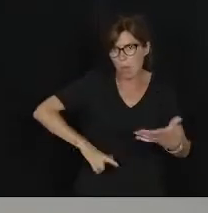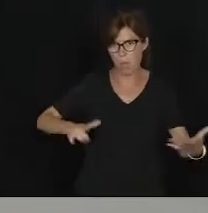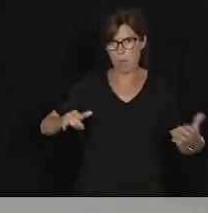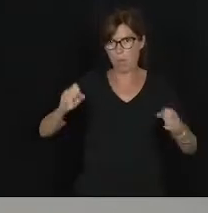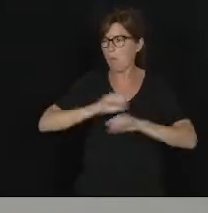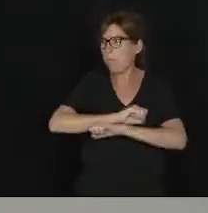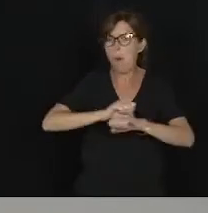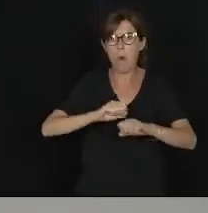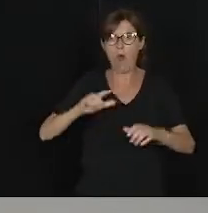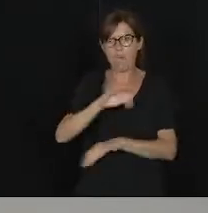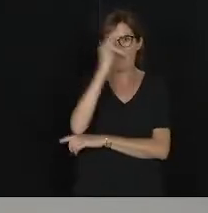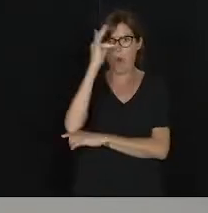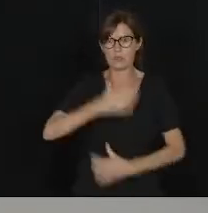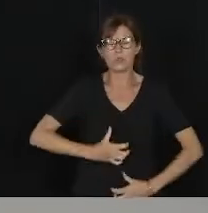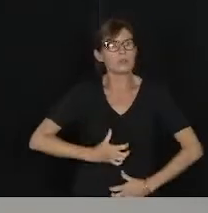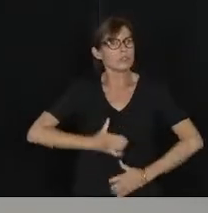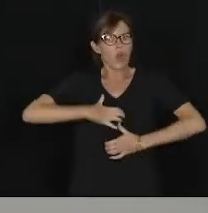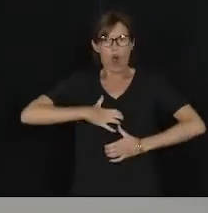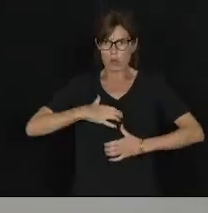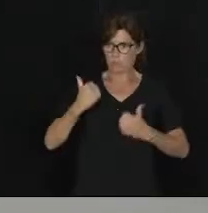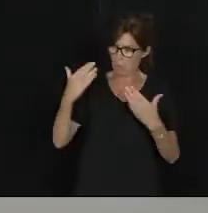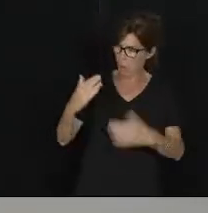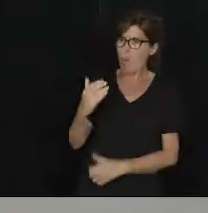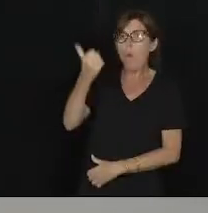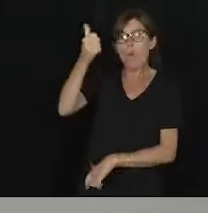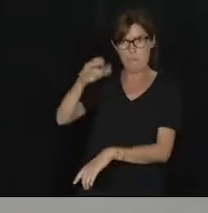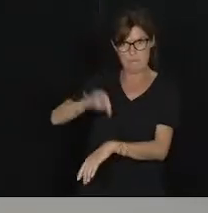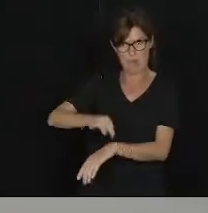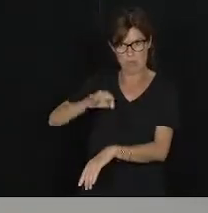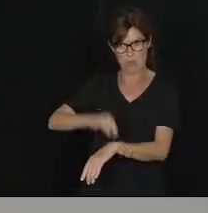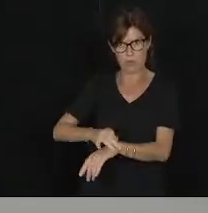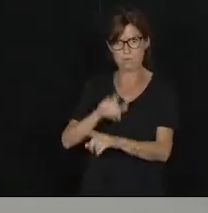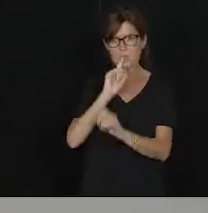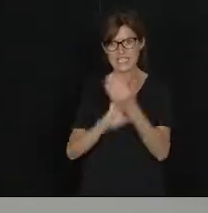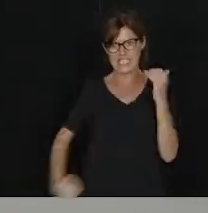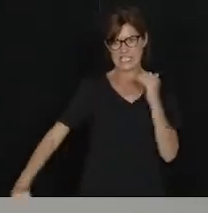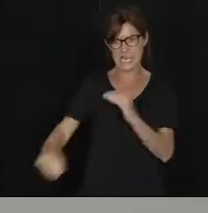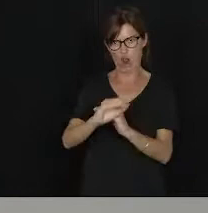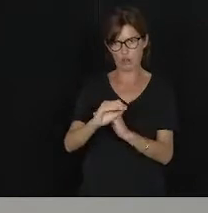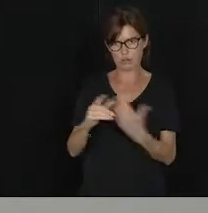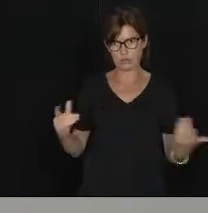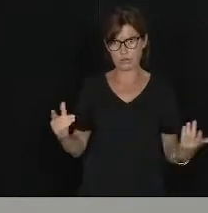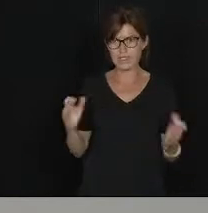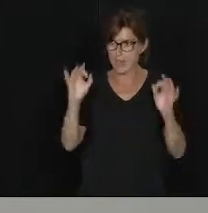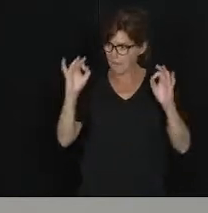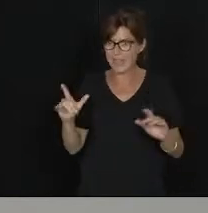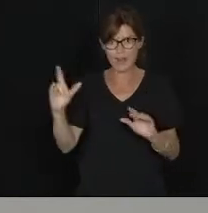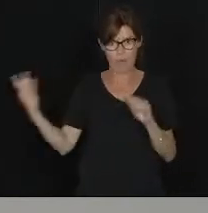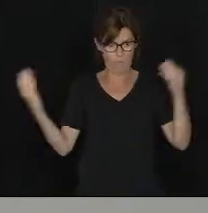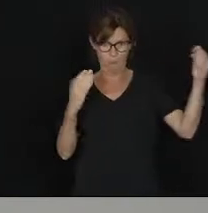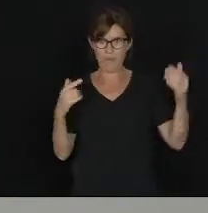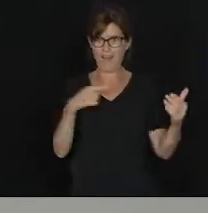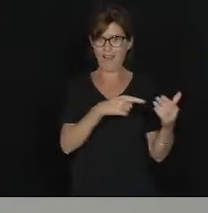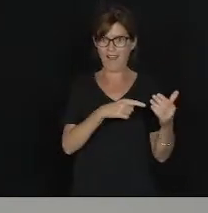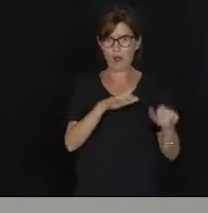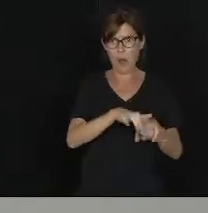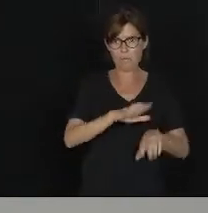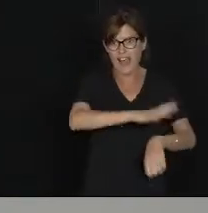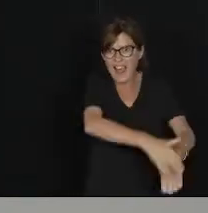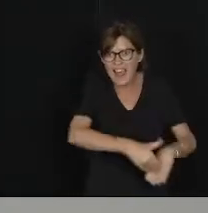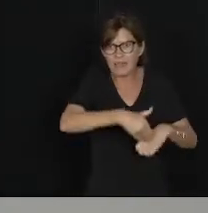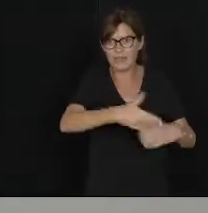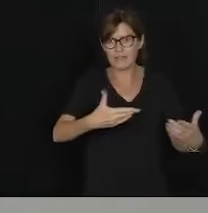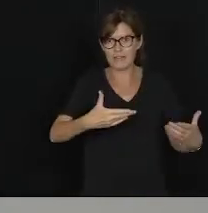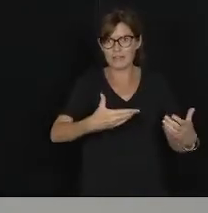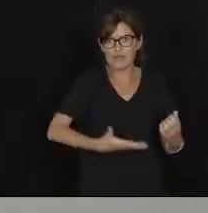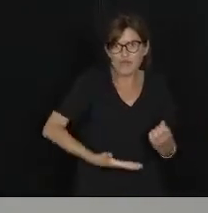France, peut être vu, au fond, aussi comme le maintien de cette exigence, pardon, du support au deuil national, y